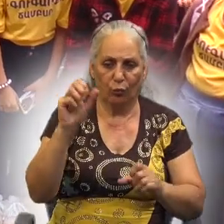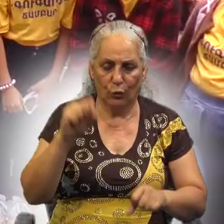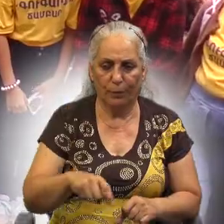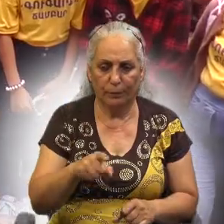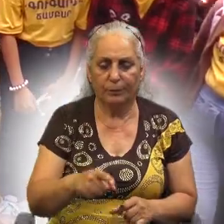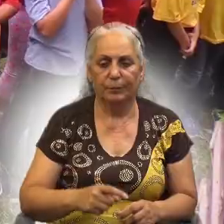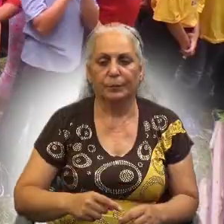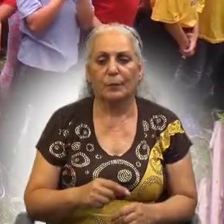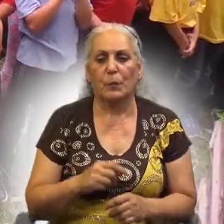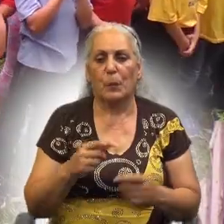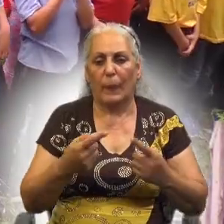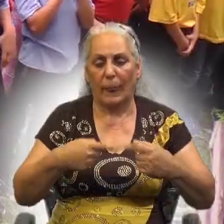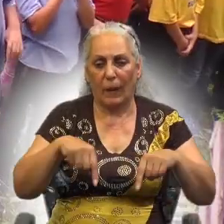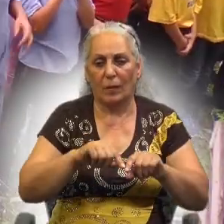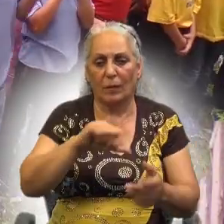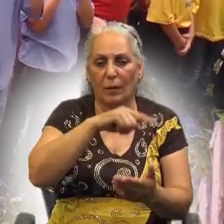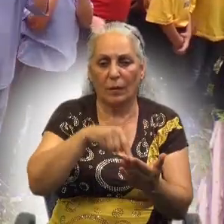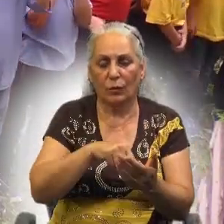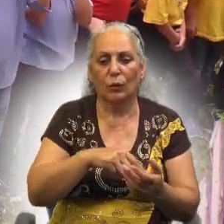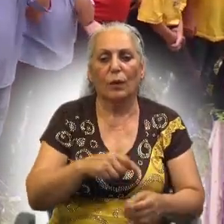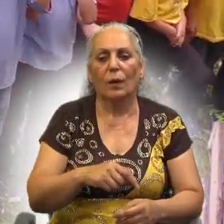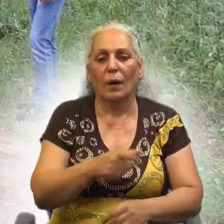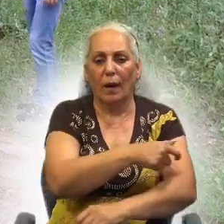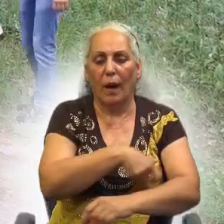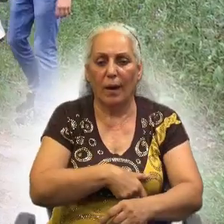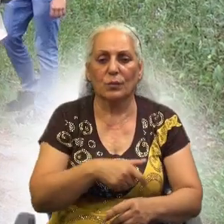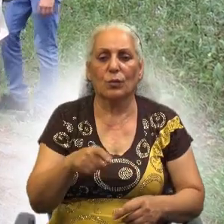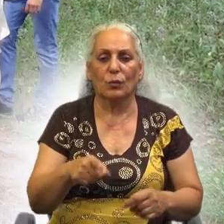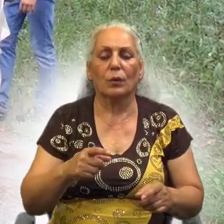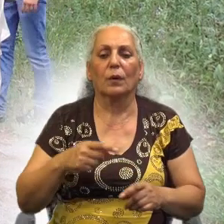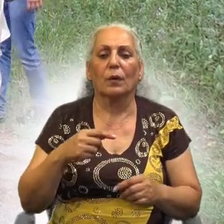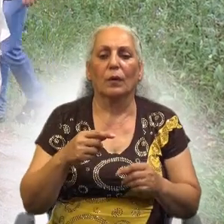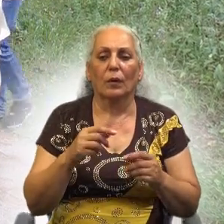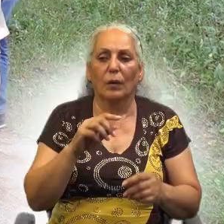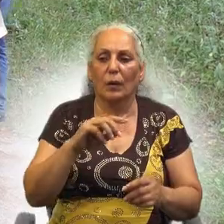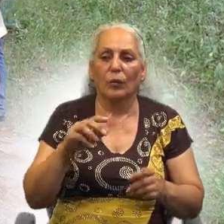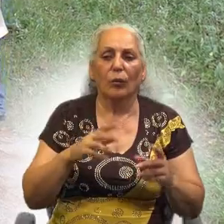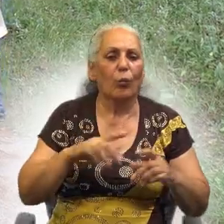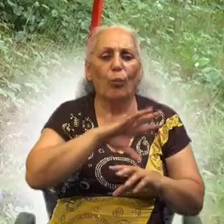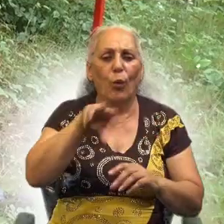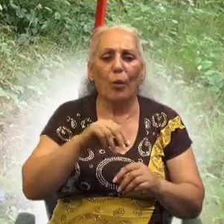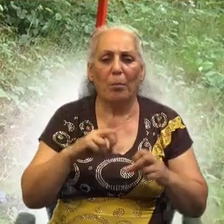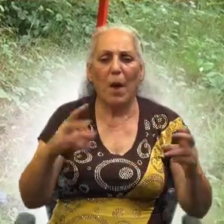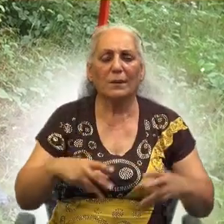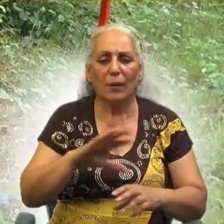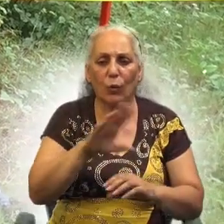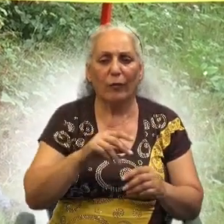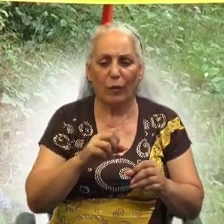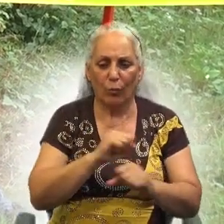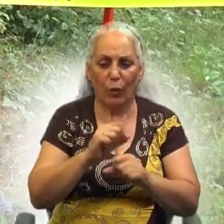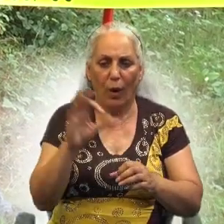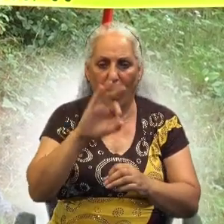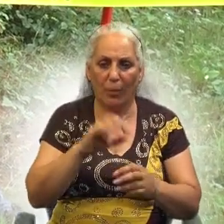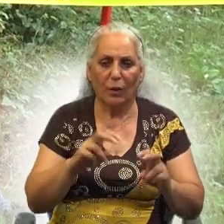ազերծման և փորձագիտական կենտրոնի լիազոր մարմինը պաշտպանության նախարարությունն է։ Ականային վտանգի իրազեկման մասնագետները դասընթացներ են իրականացնում